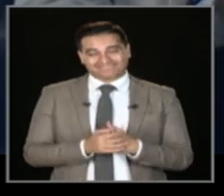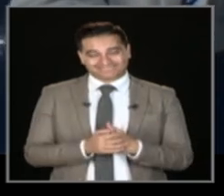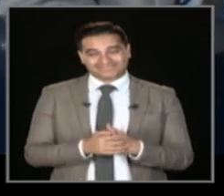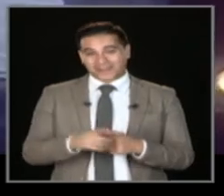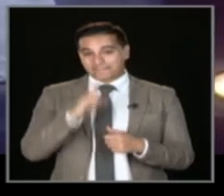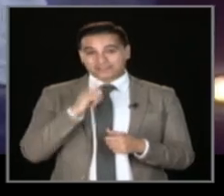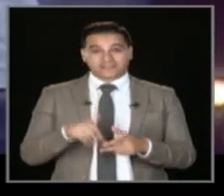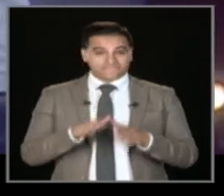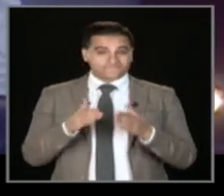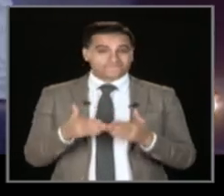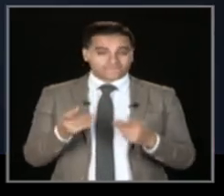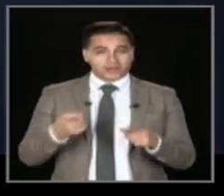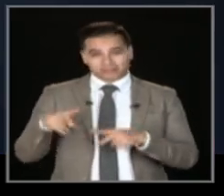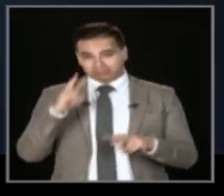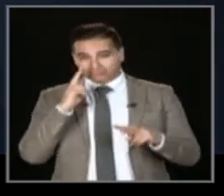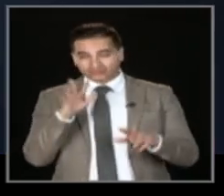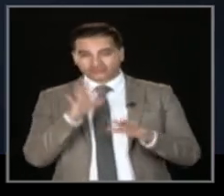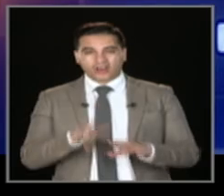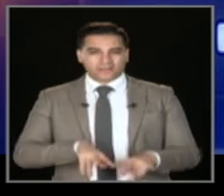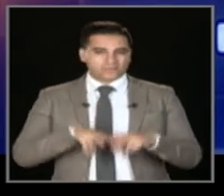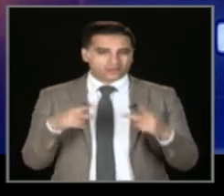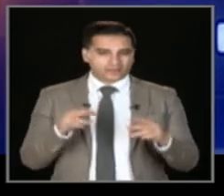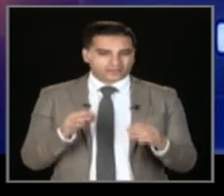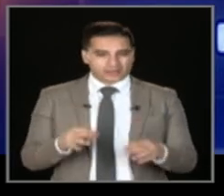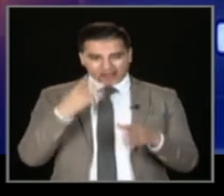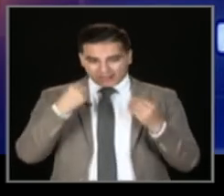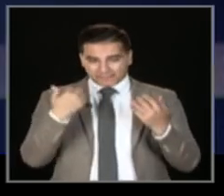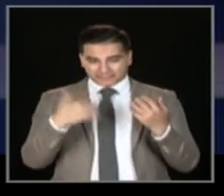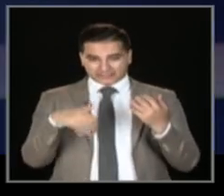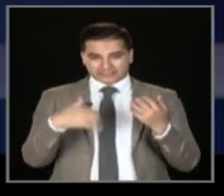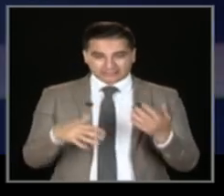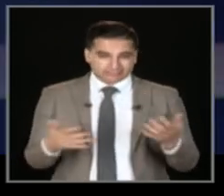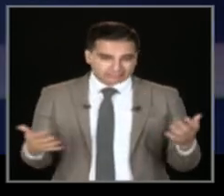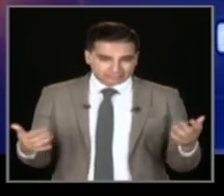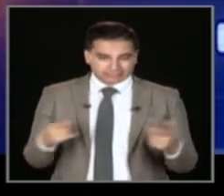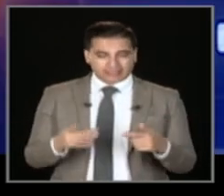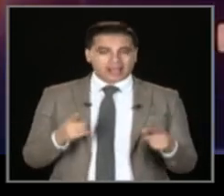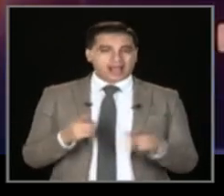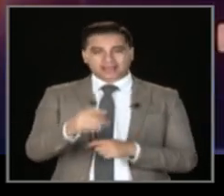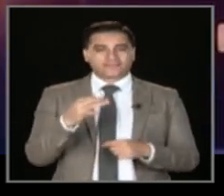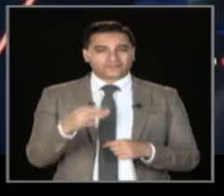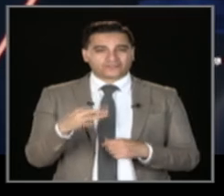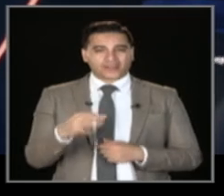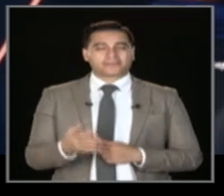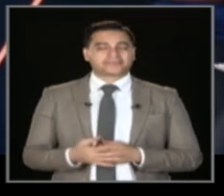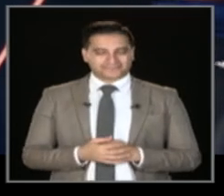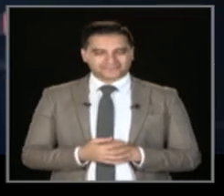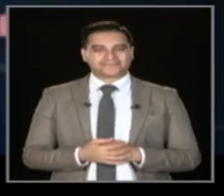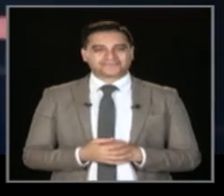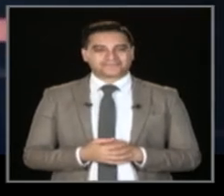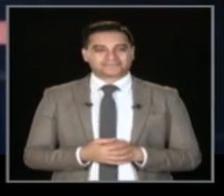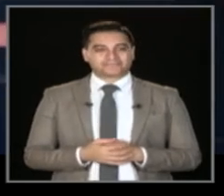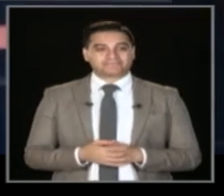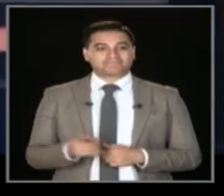ولكن فريق أبو سمبل كان ليهم رأي تاني. المكسيك. المكسيك الهدف الذهبي.